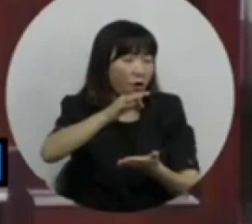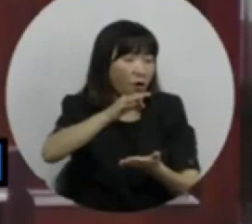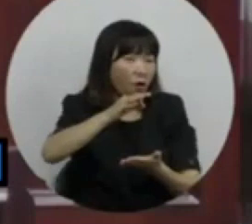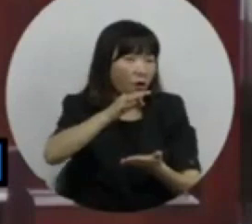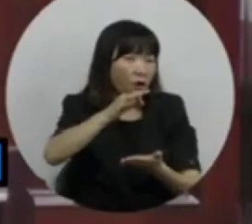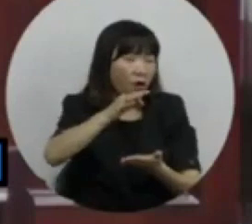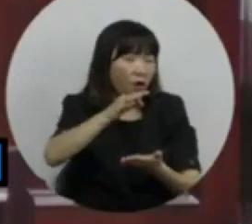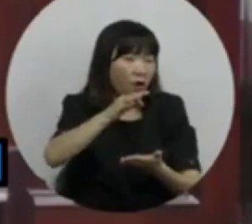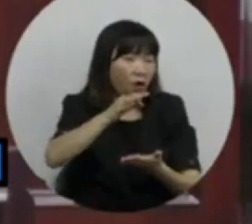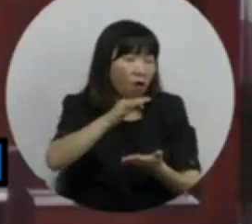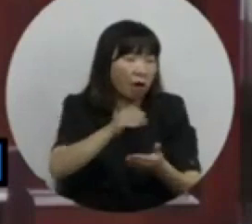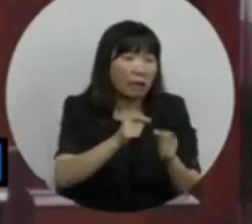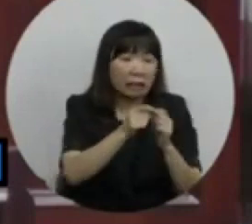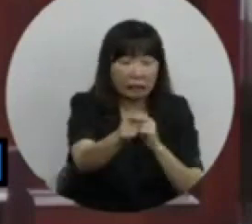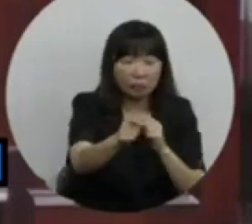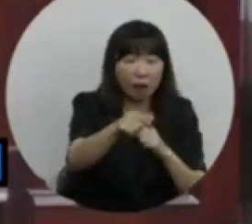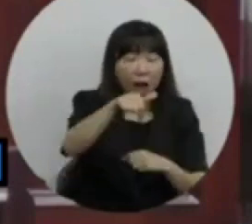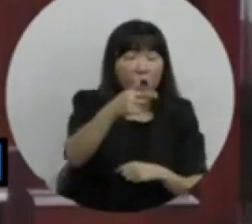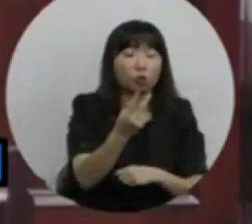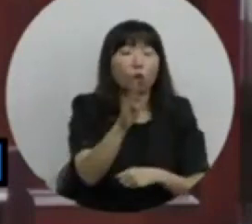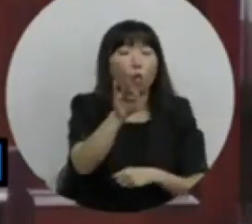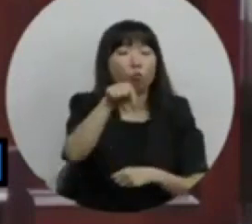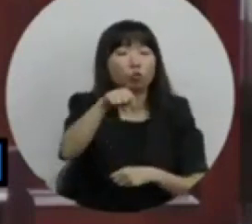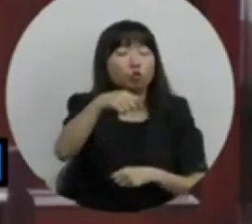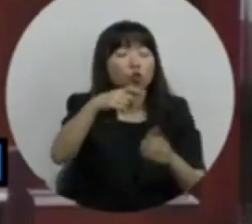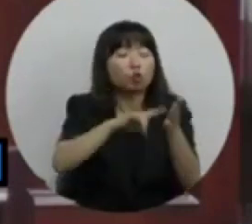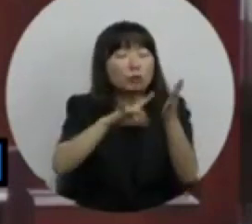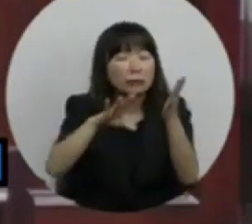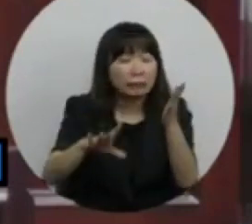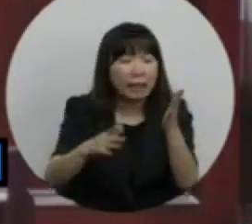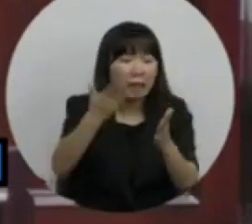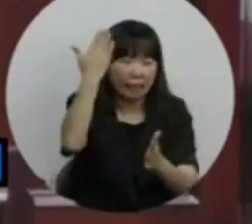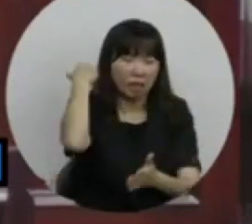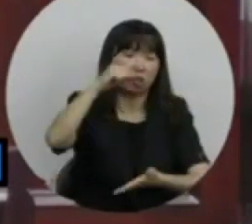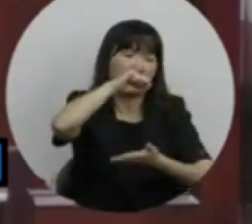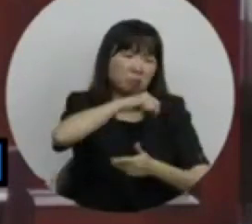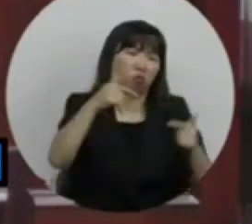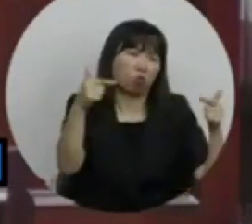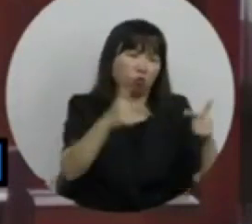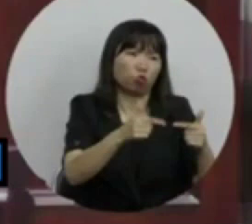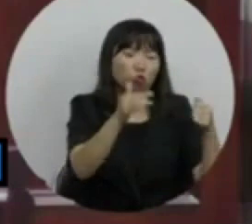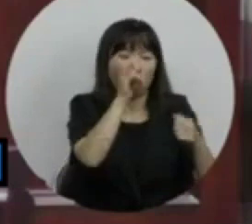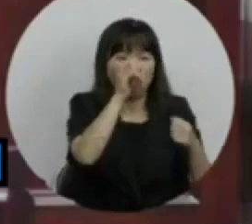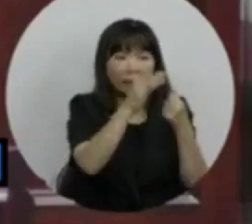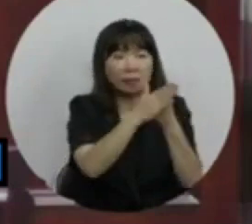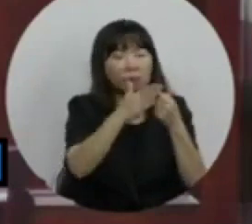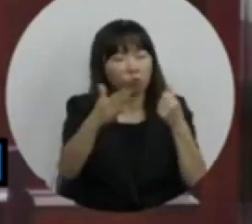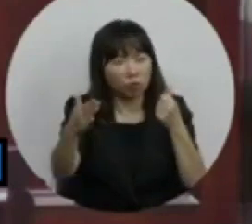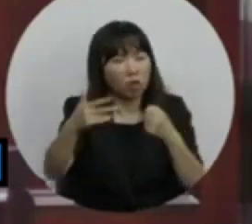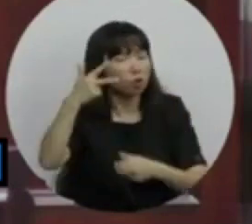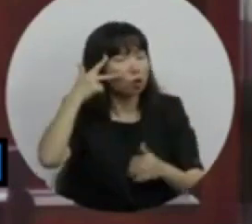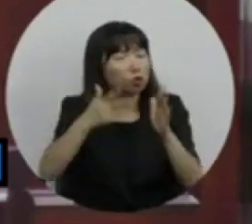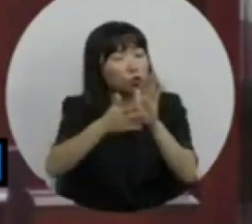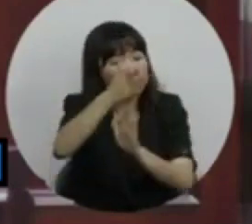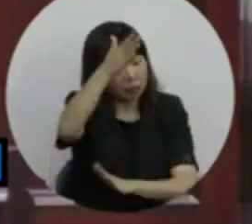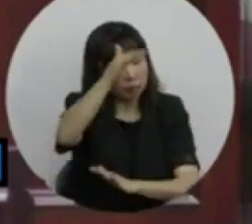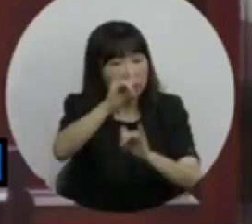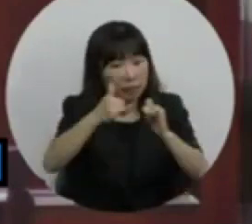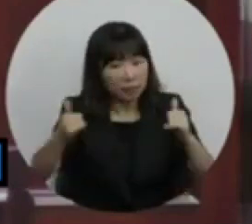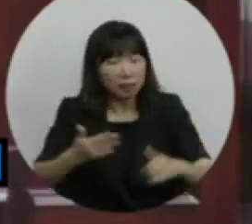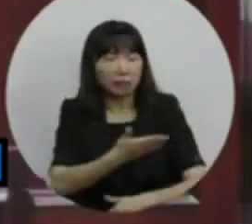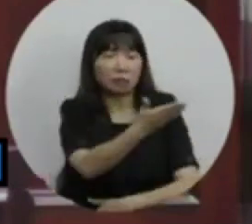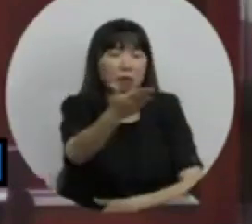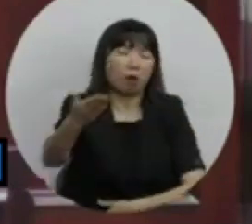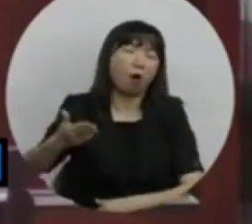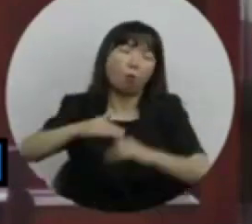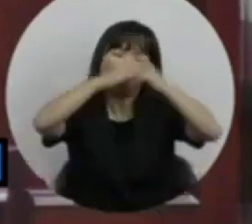있는 지방교부세 등 이전 재원이 축소되면서 여주시는 시민들께서 원하시는